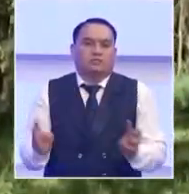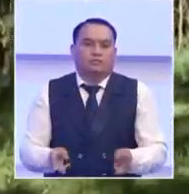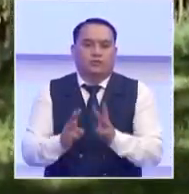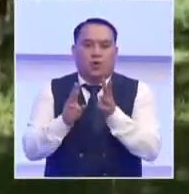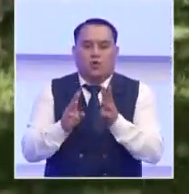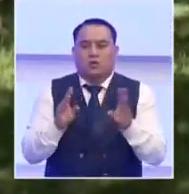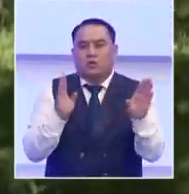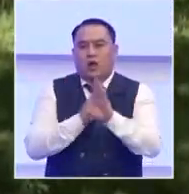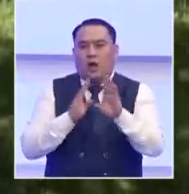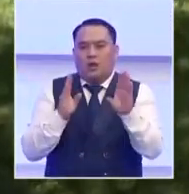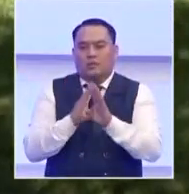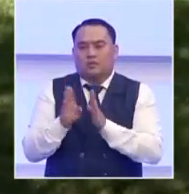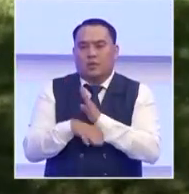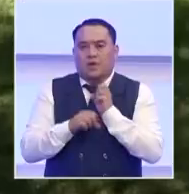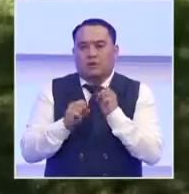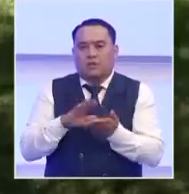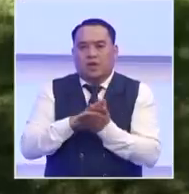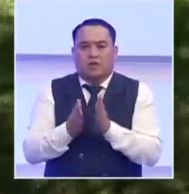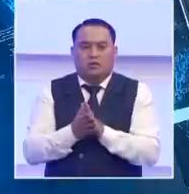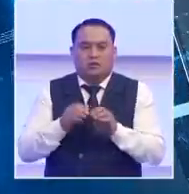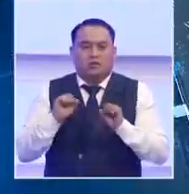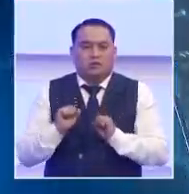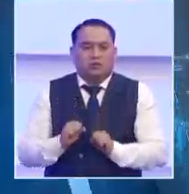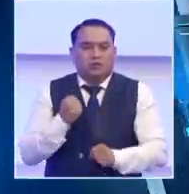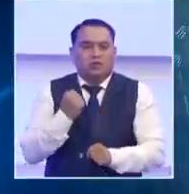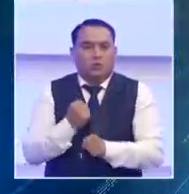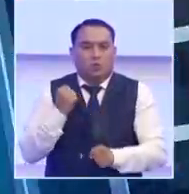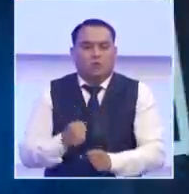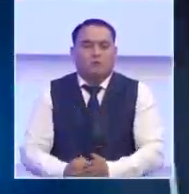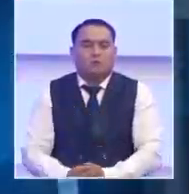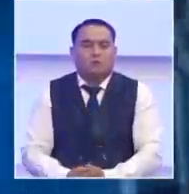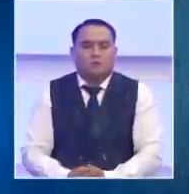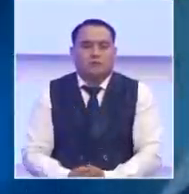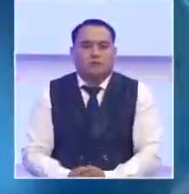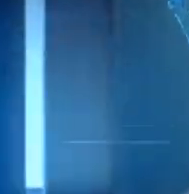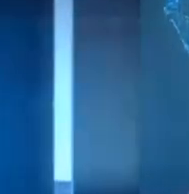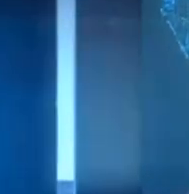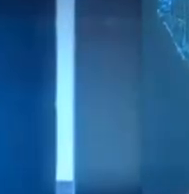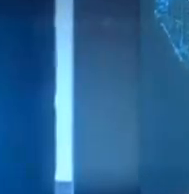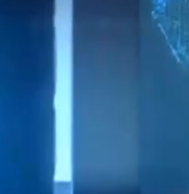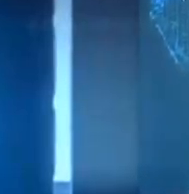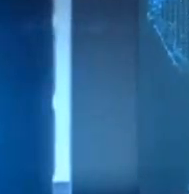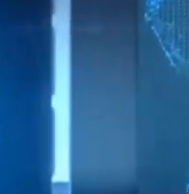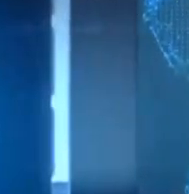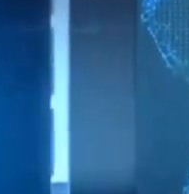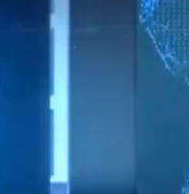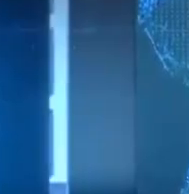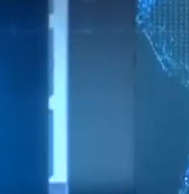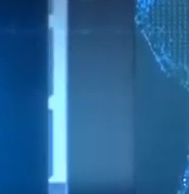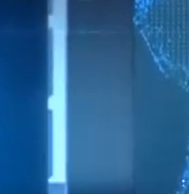сөндірушілер табиғат аясында қауіпсіздік шарттарын қатаң сақтануды талап етеді. Рахат Рахымжанов, Қайрат Қазтұрғанов, Жетісу арнасы.